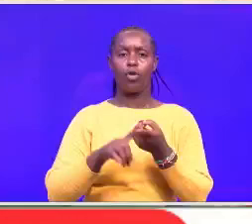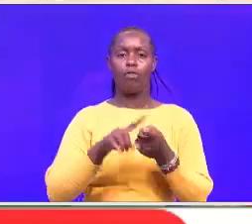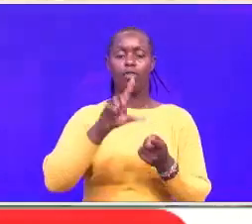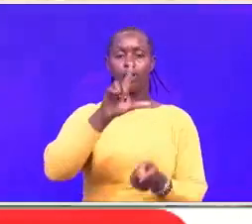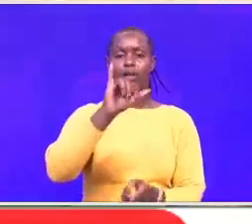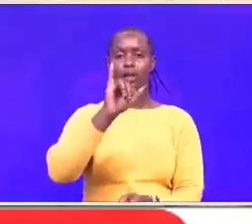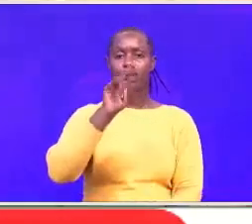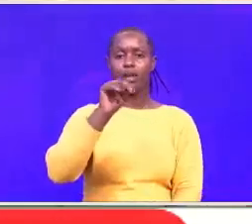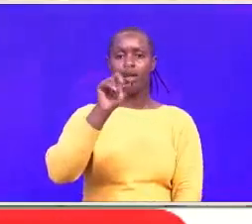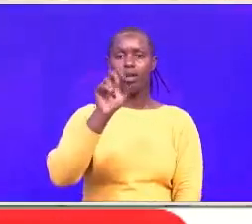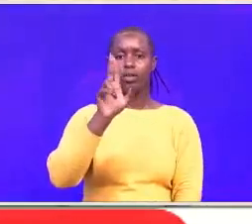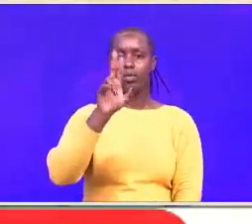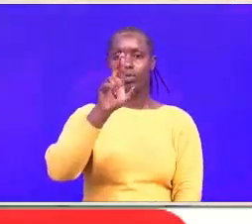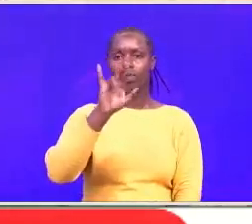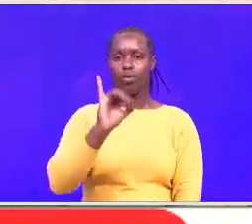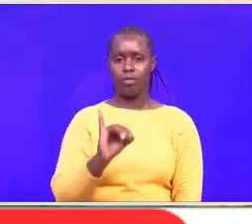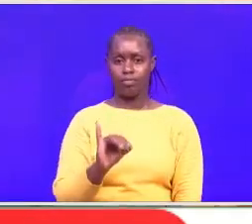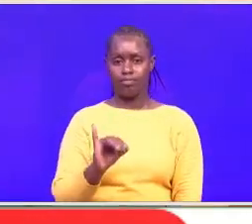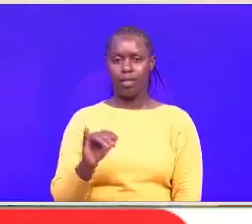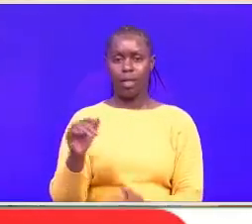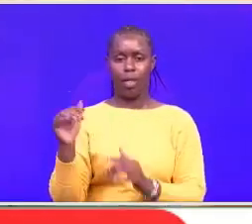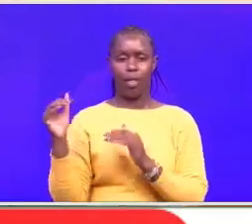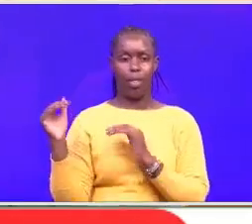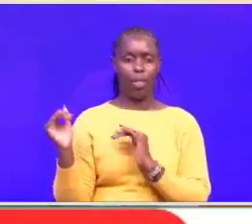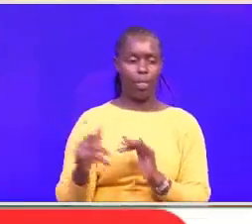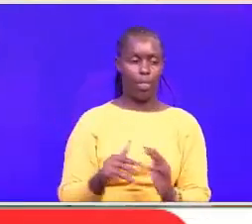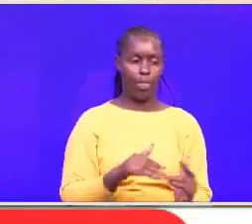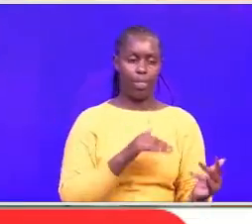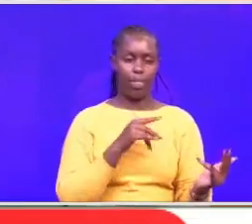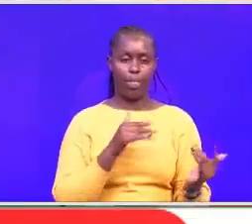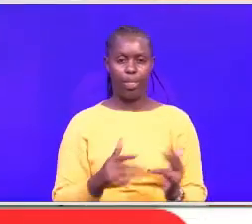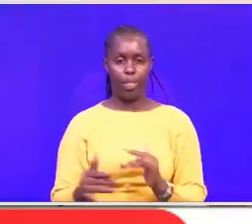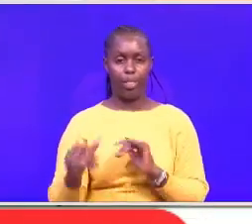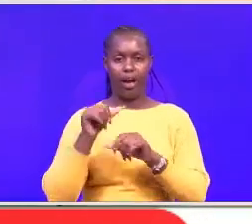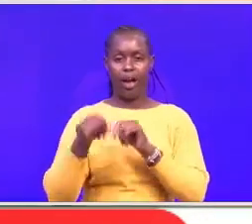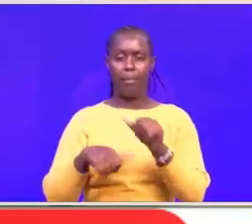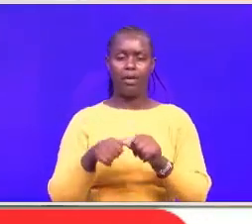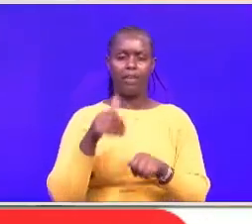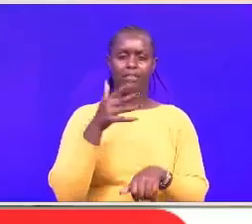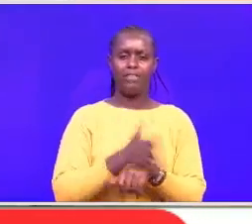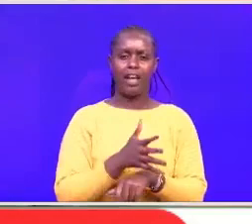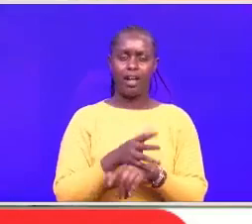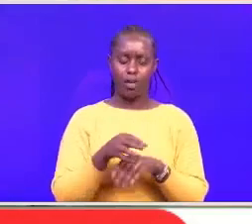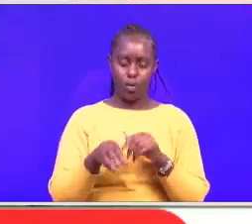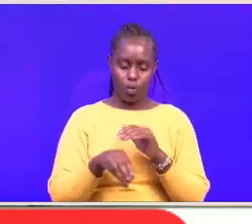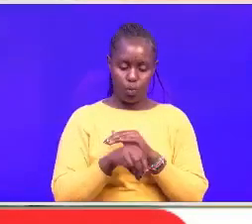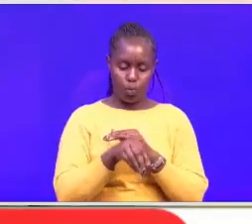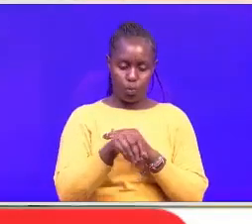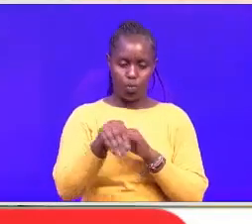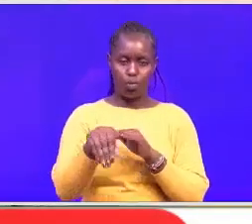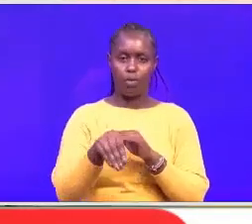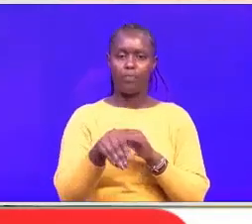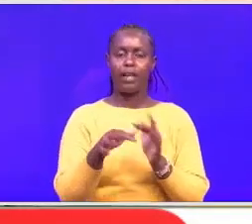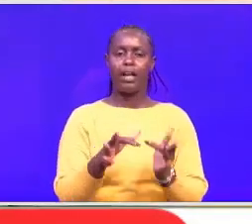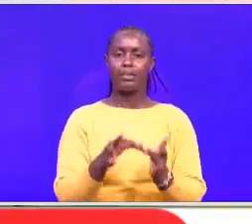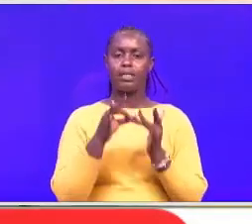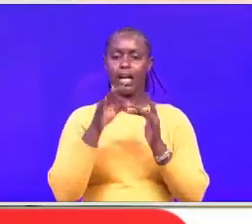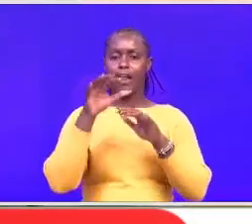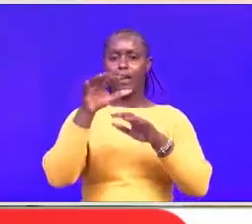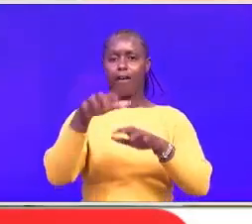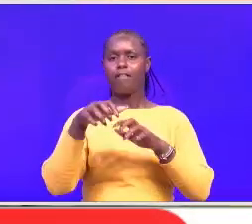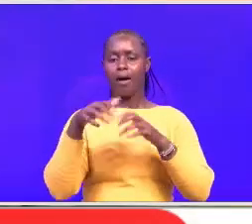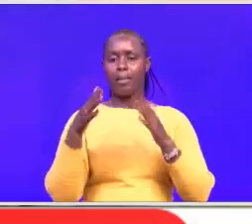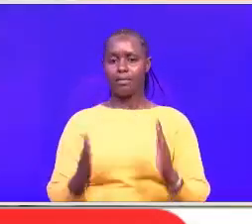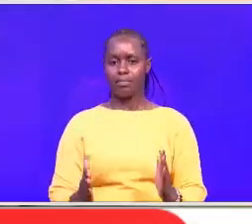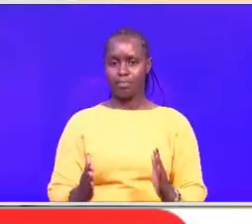Linturi. Katika vuta ni kuvute ya kashfa ya mbolea gushi inayoendelea kuumiza wa Kenya na hasa wakulima, mbunge wa Bumula Jackson